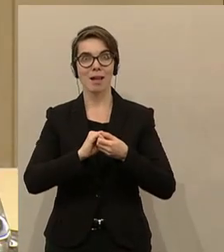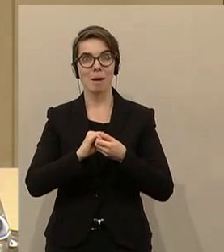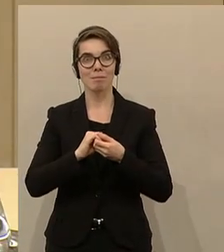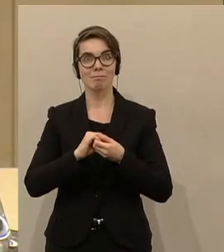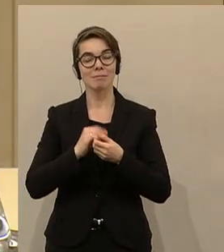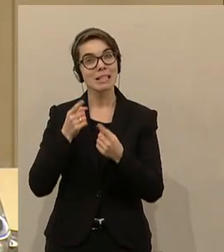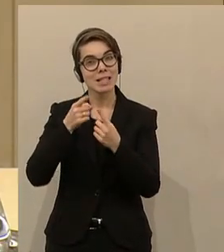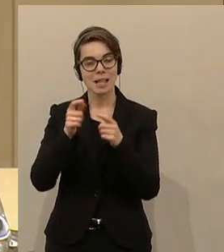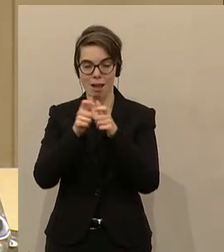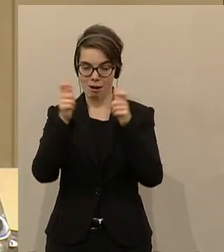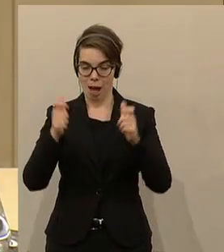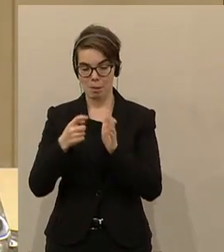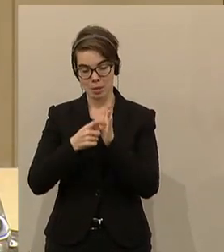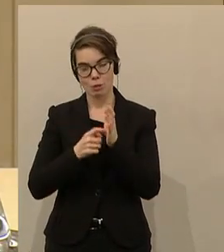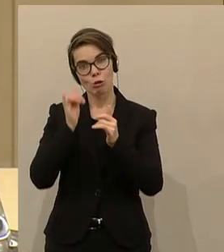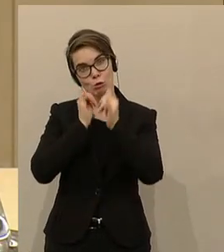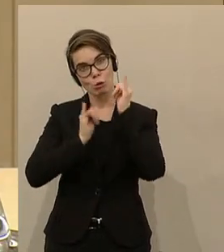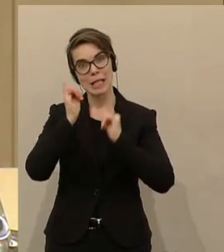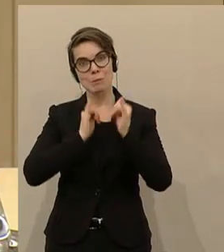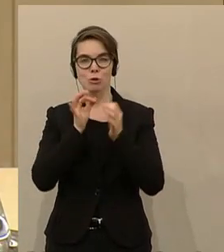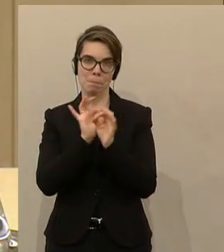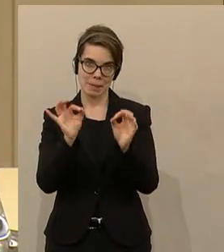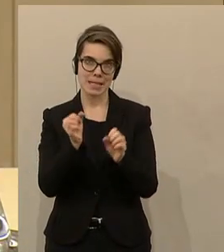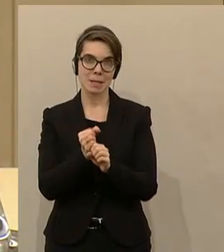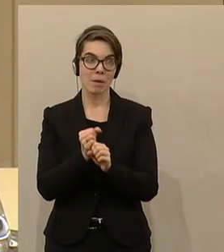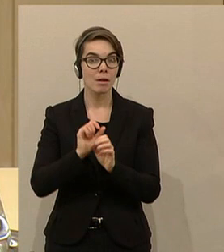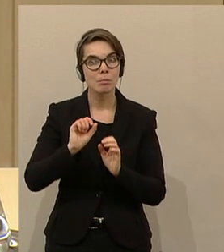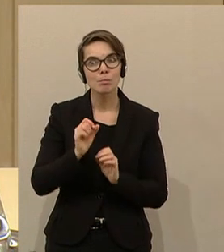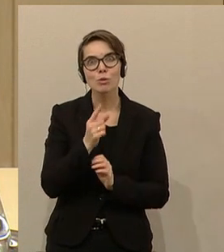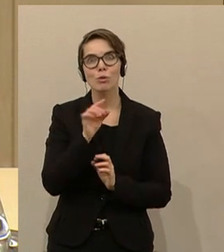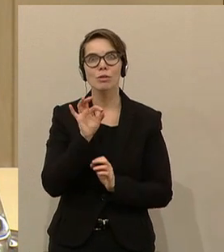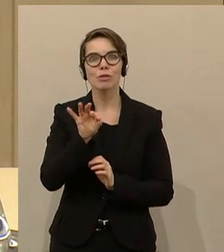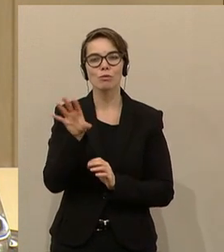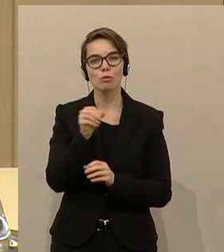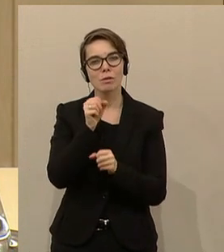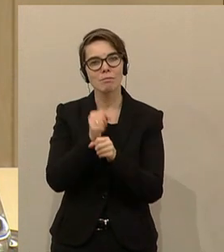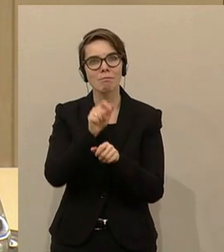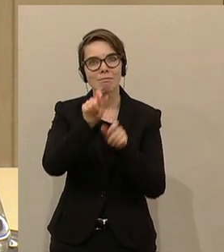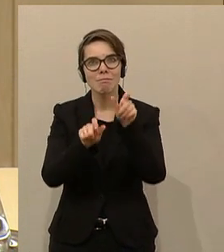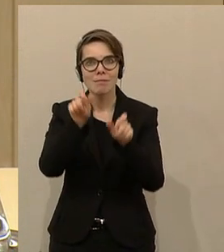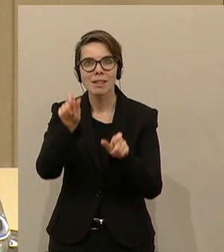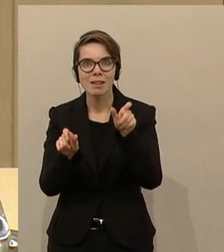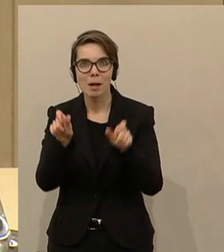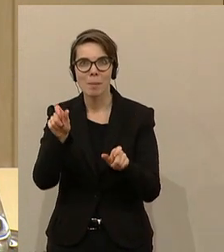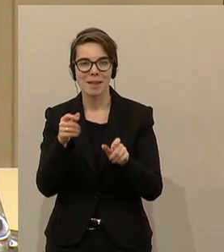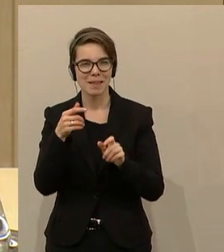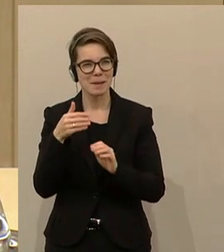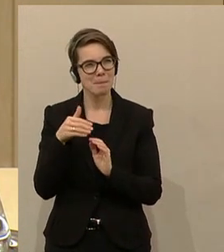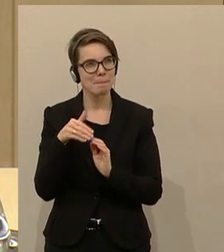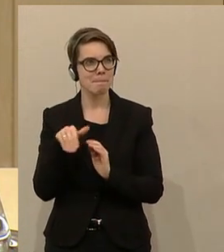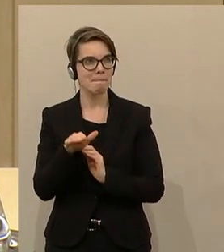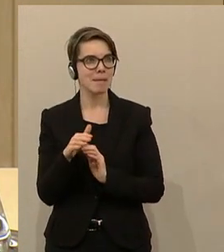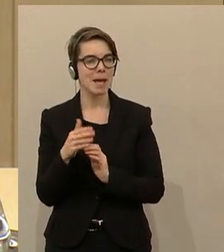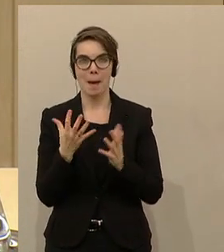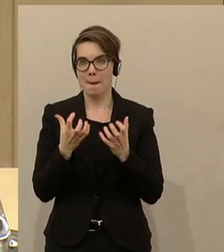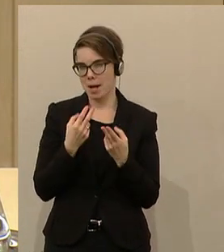im Tourismus zu verbessern. Vor allem für die Mitarbeiter vieles praxisnaher zu gestalten, Chancen